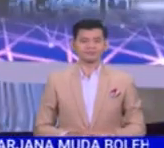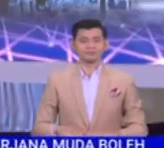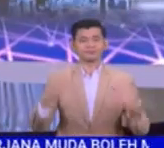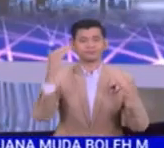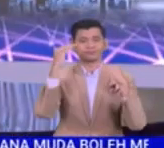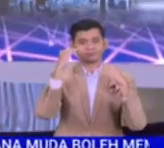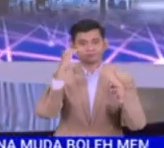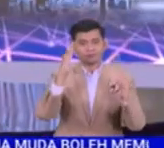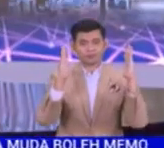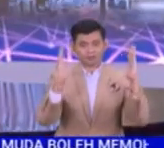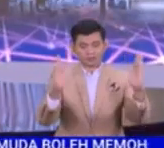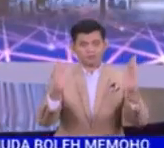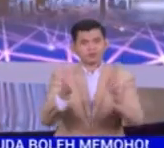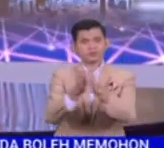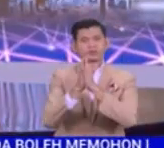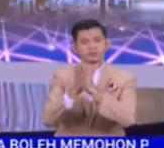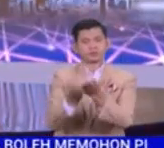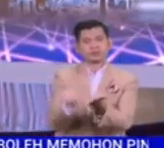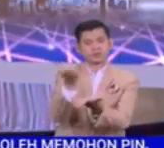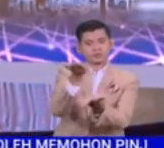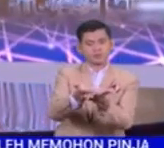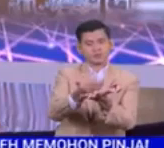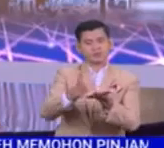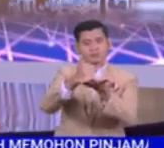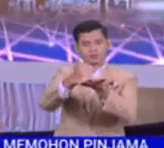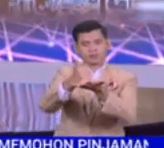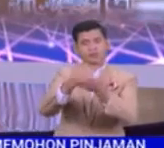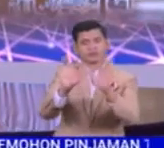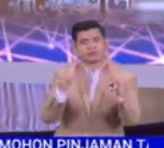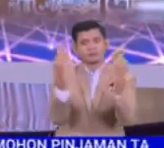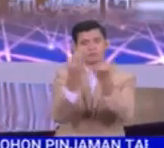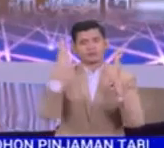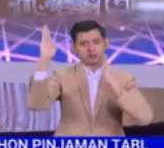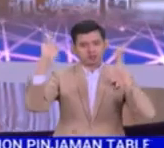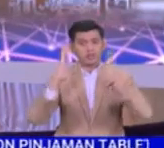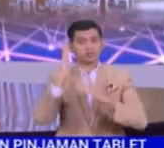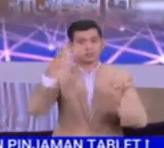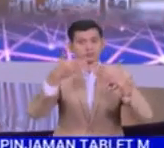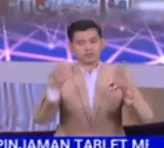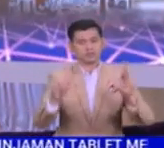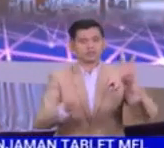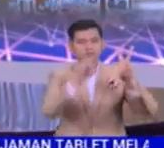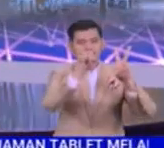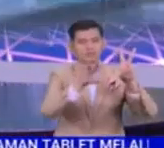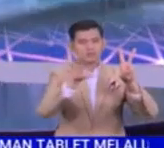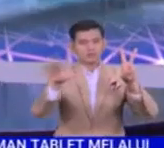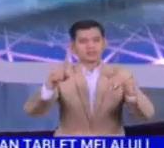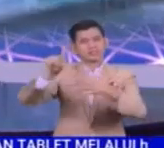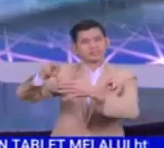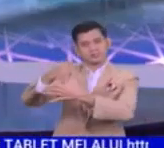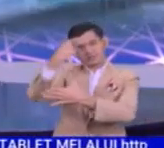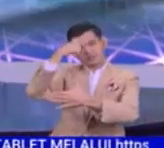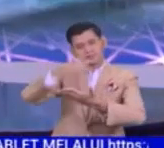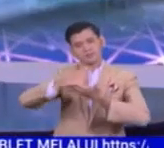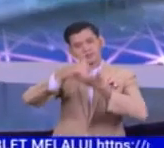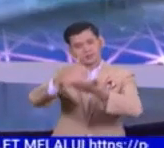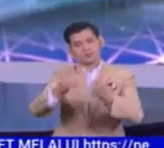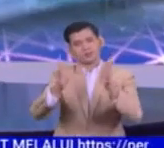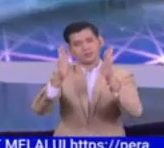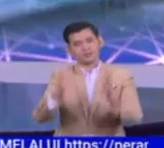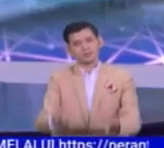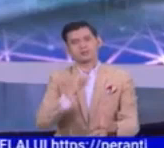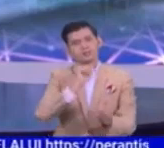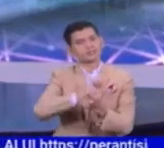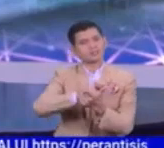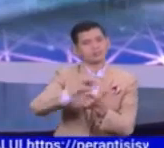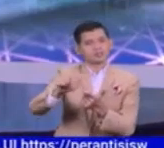Tempoh rayuan bagi permohonan bantuan keluarga Malaysia BKM akan dibuka mulai 2 Mei ini selama sebulan bagi membantu mereka yang tidak